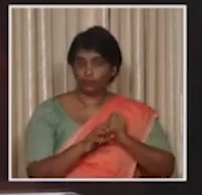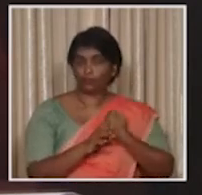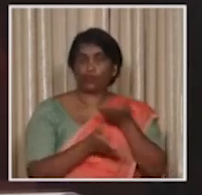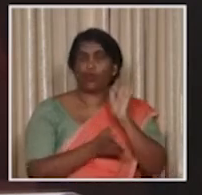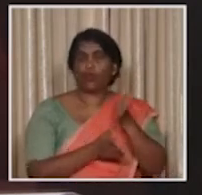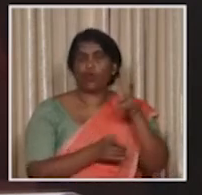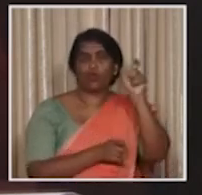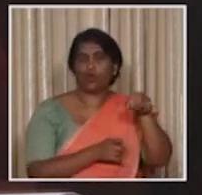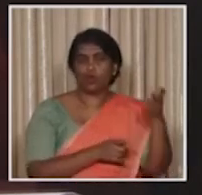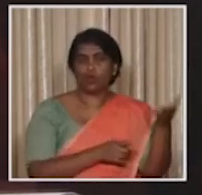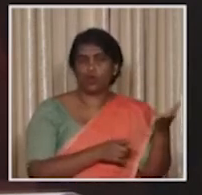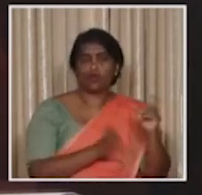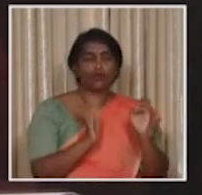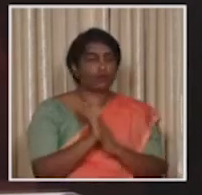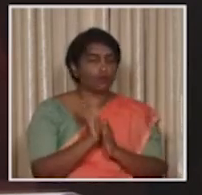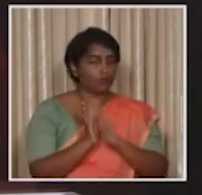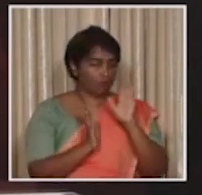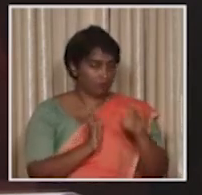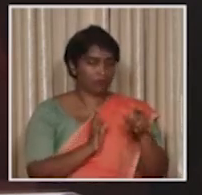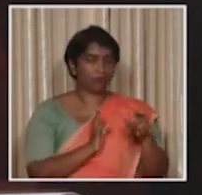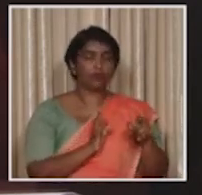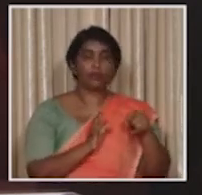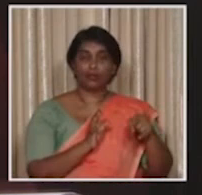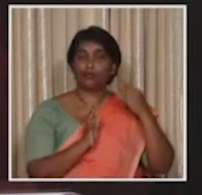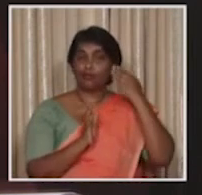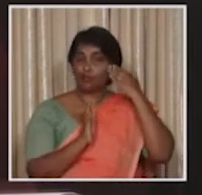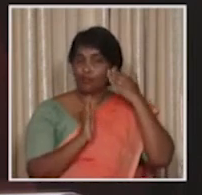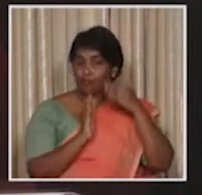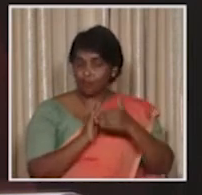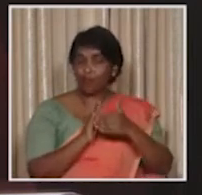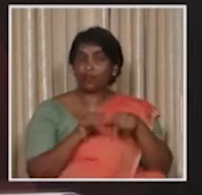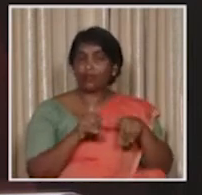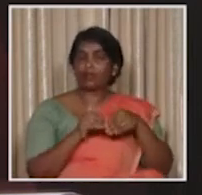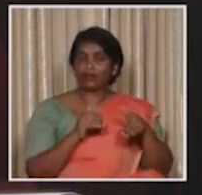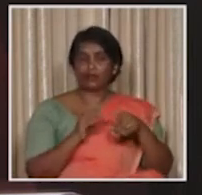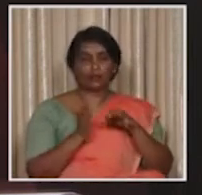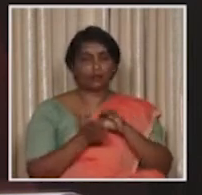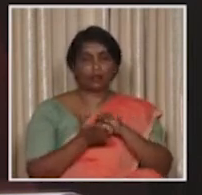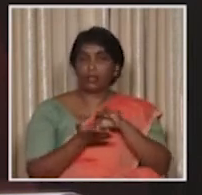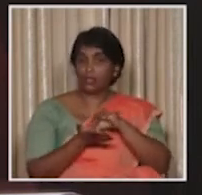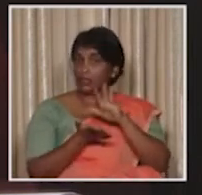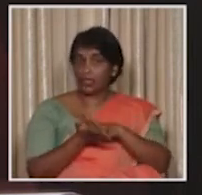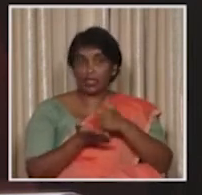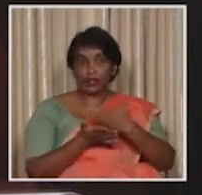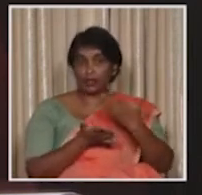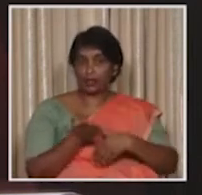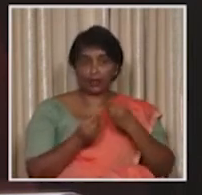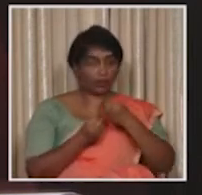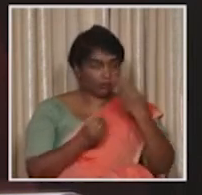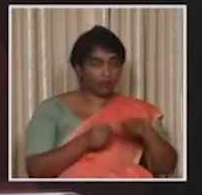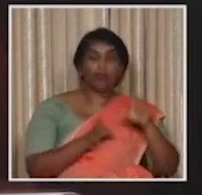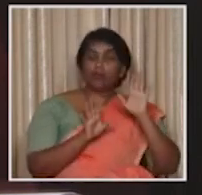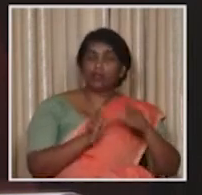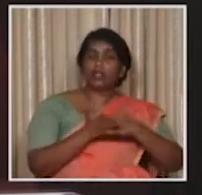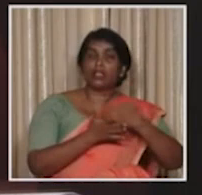කවුරුද? කමිටුව විසින් මෙම සිදුවීම සම්බන්ධයෙන් මේ වන විට වාර්තාවක් ඉදිරිපත් කර තිබේද? එසේනම්